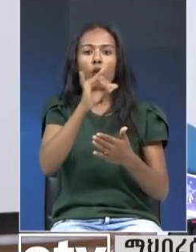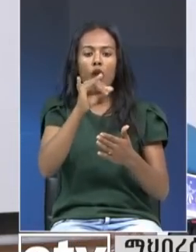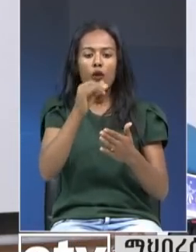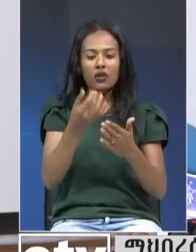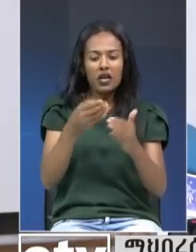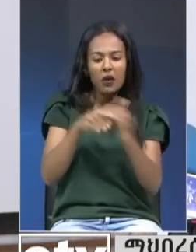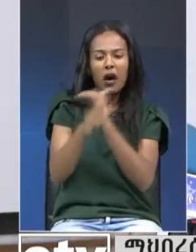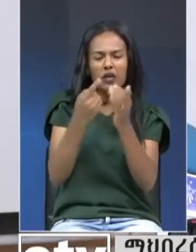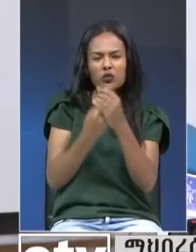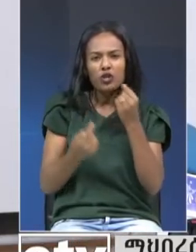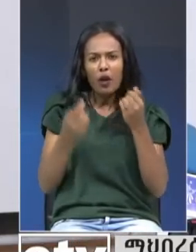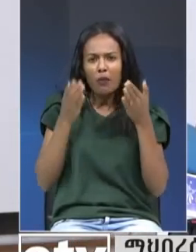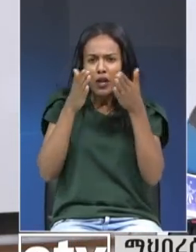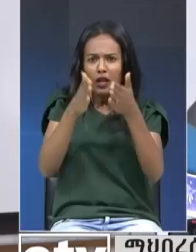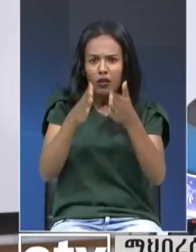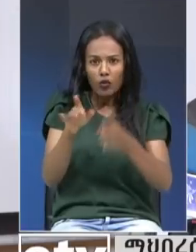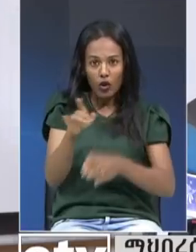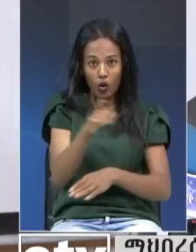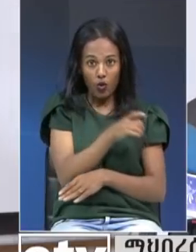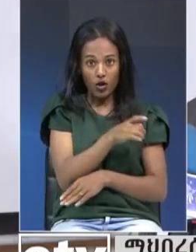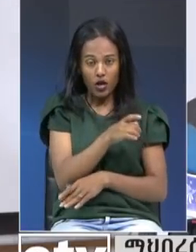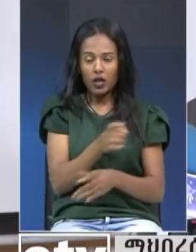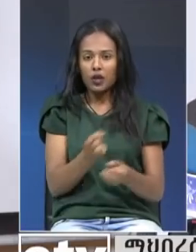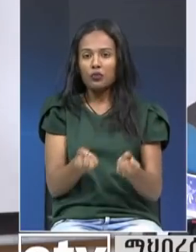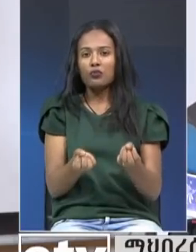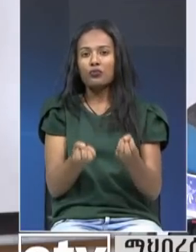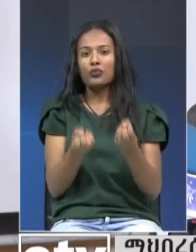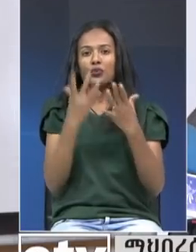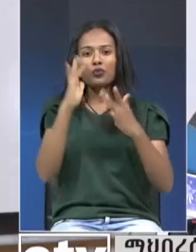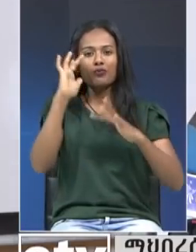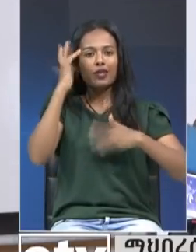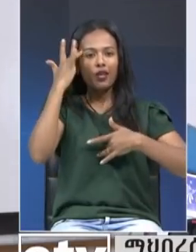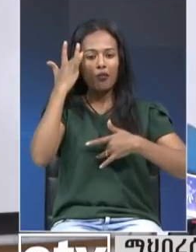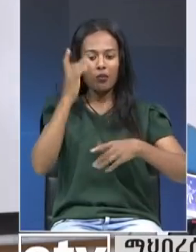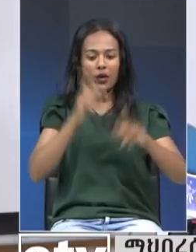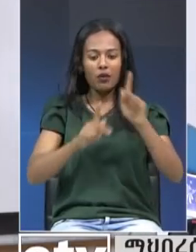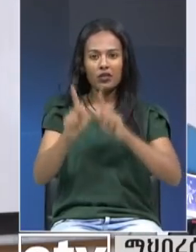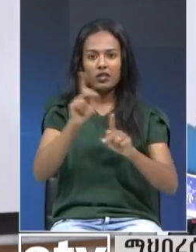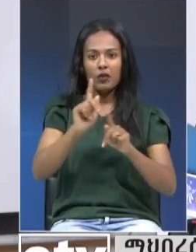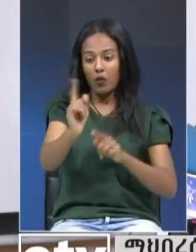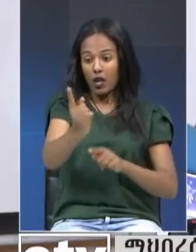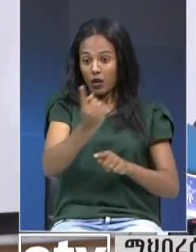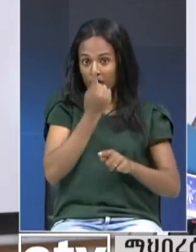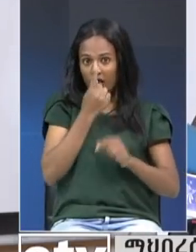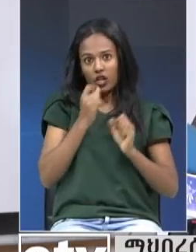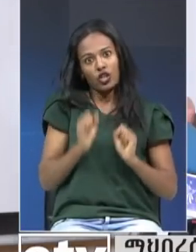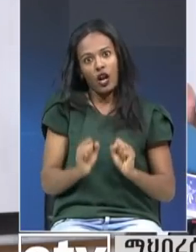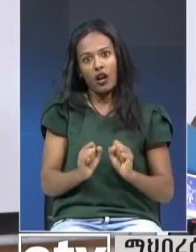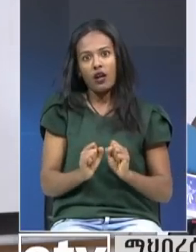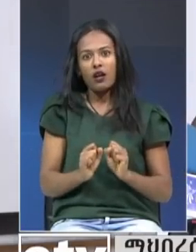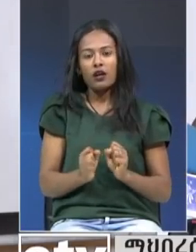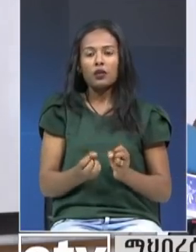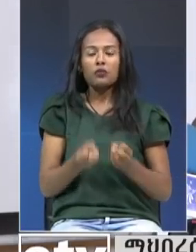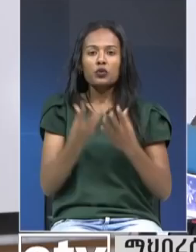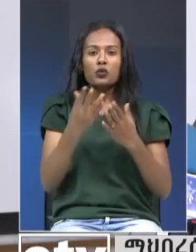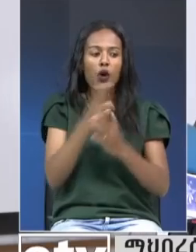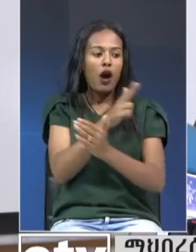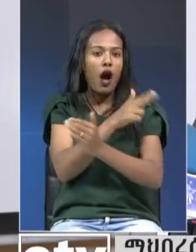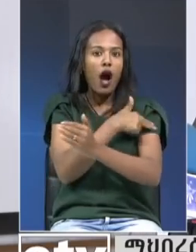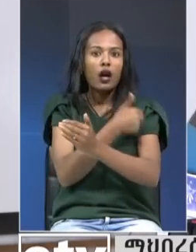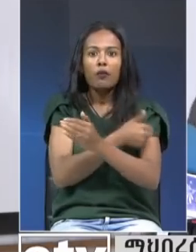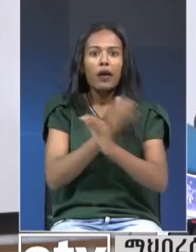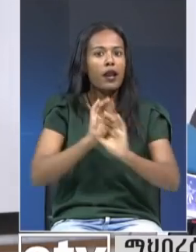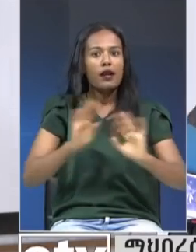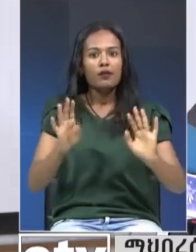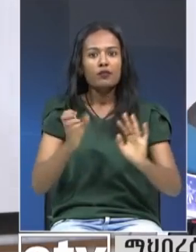የምናተኩር ከሆነ ብዙ የታመመ ህብረተሰብ ሊመጣብን ነው። ስለዚህ ብዙ ሀኪም የለንም ብዙ